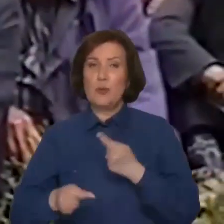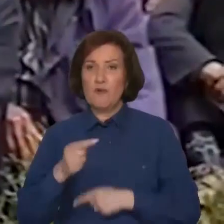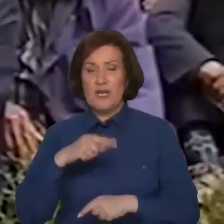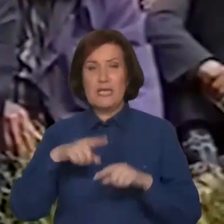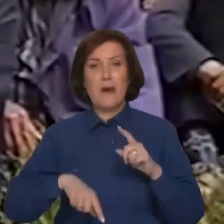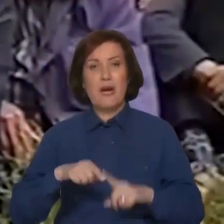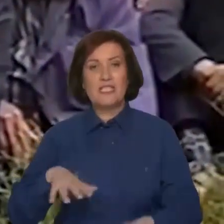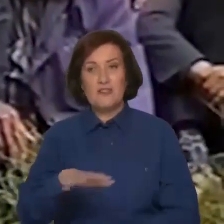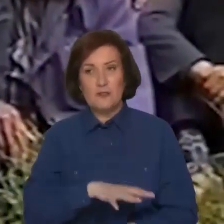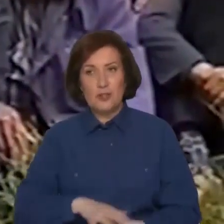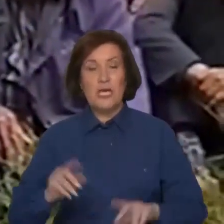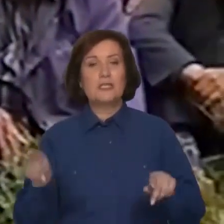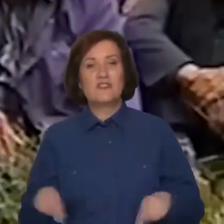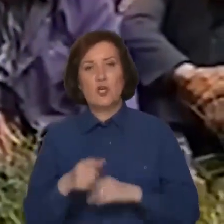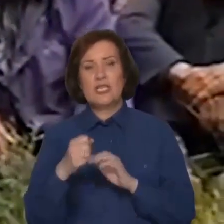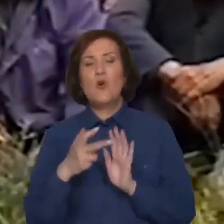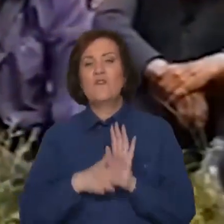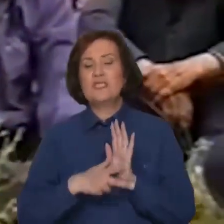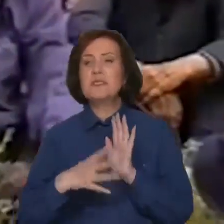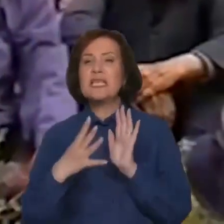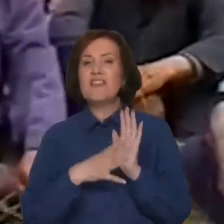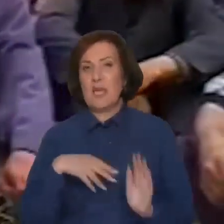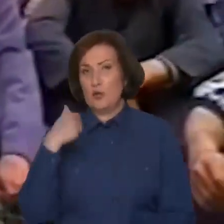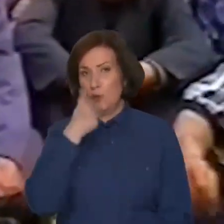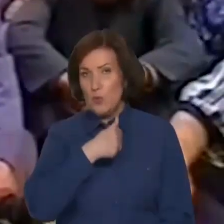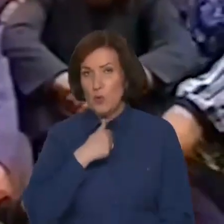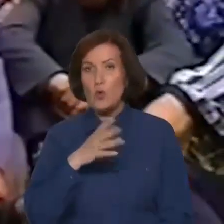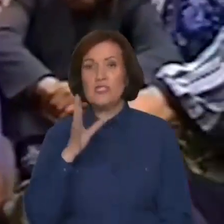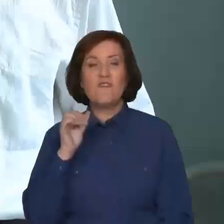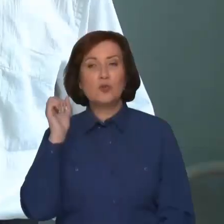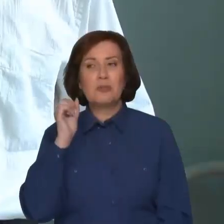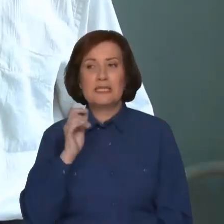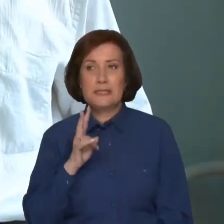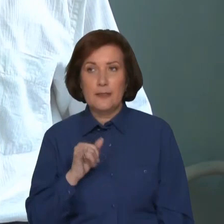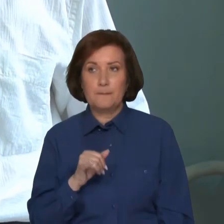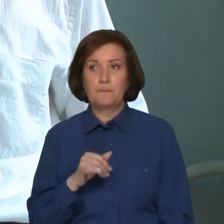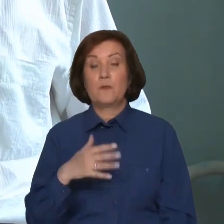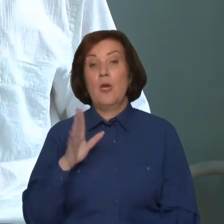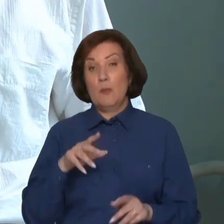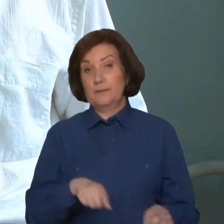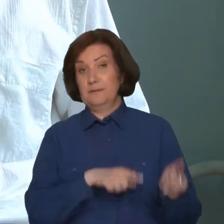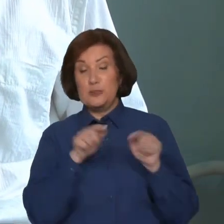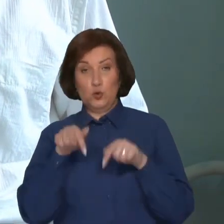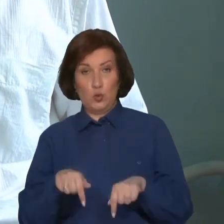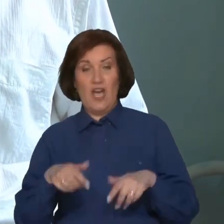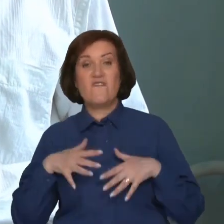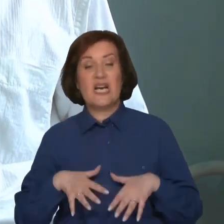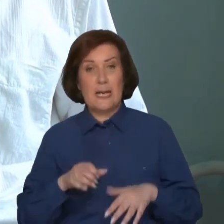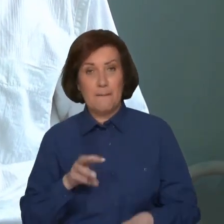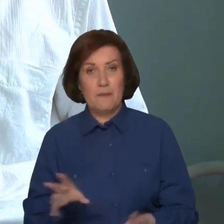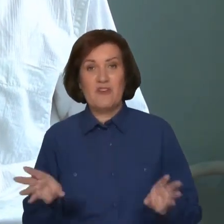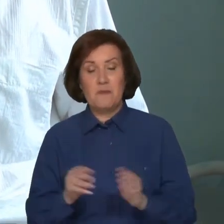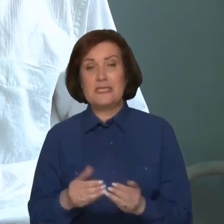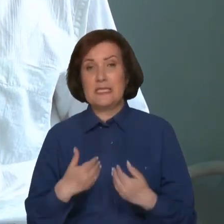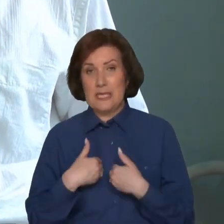на батьківщину. Його створили у 89-му році в Узбекистані. Затем він перемістився сюди, в Крим,